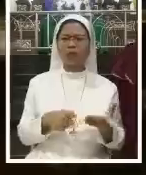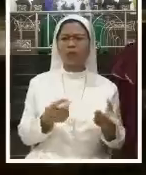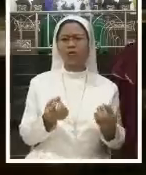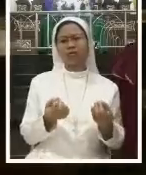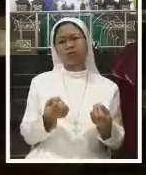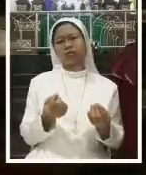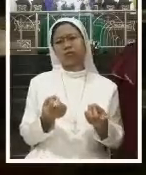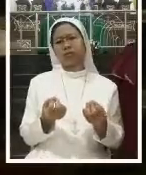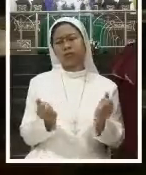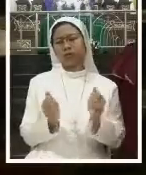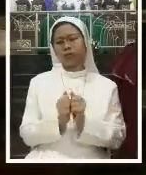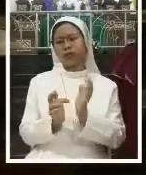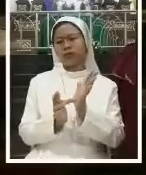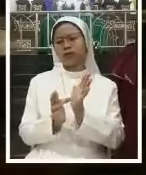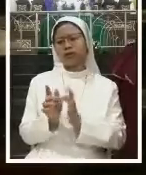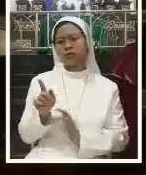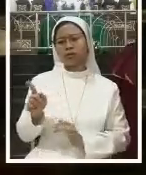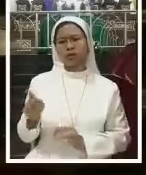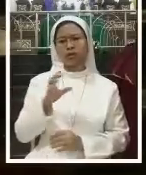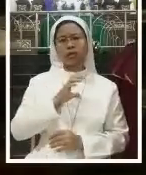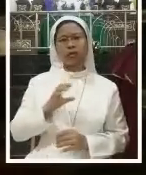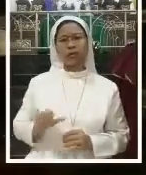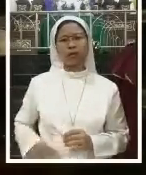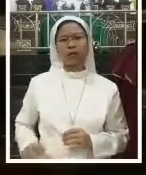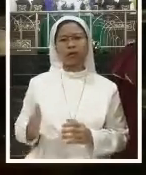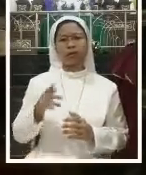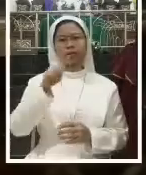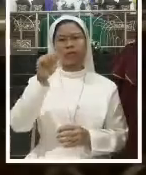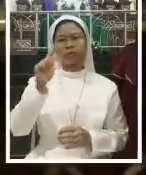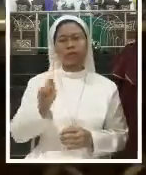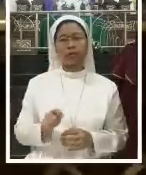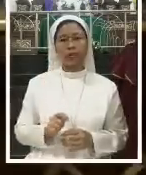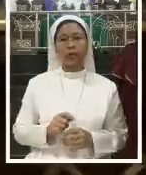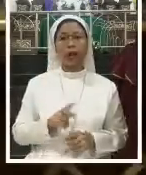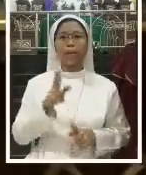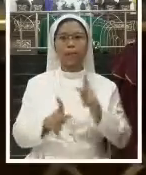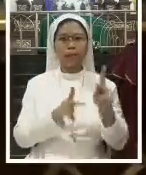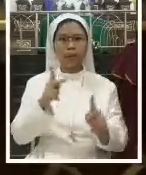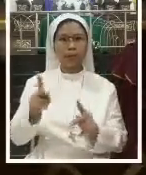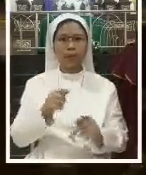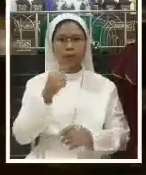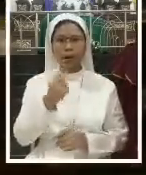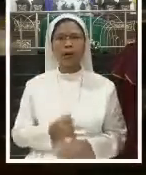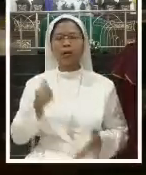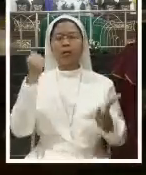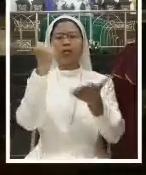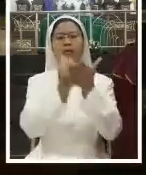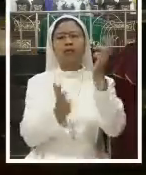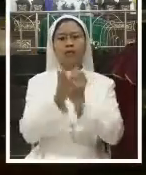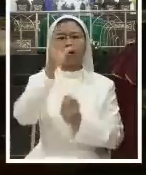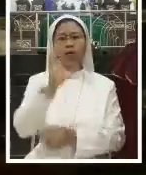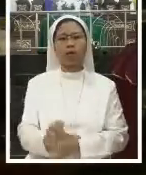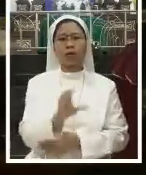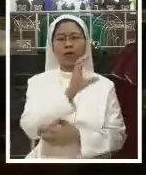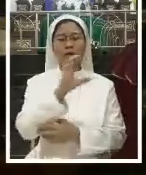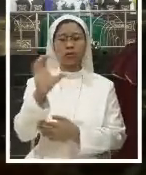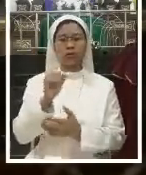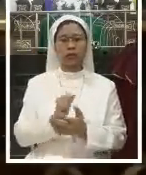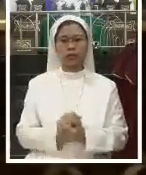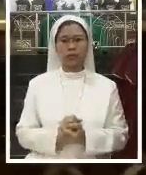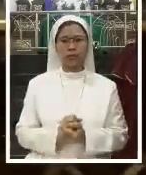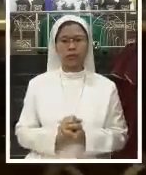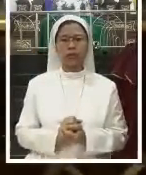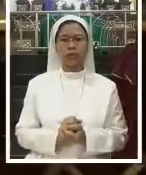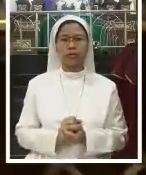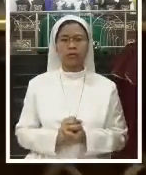gigibuhin ko kay Jesus na inapod na Kristo? Ang sabi kan Gabos, ipako sa krus!